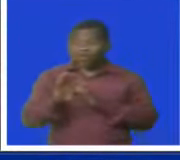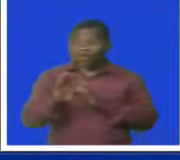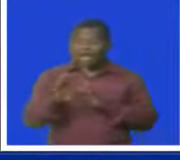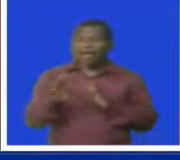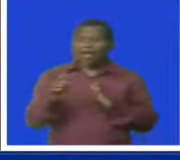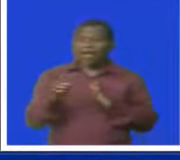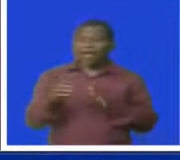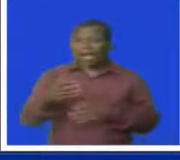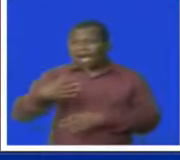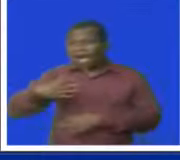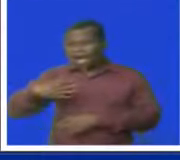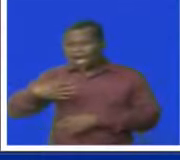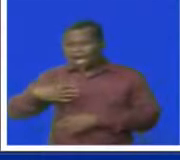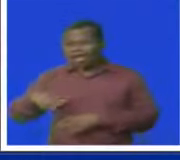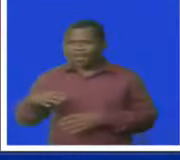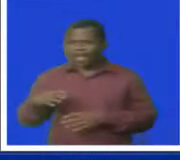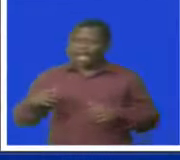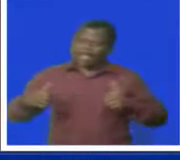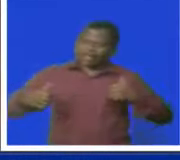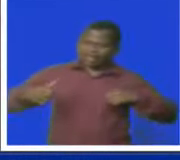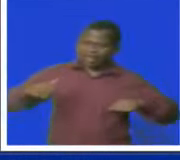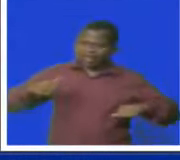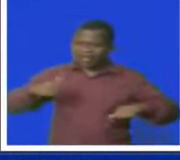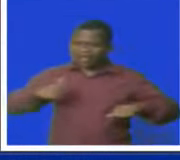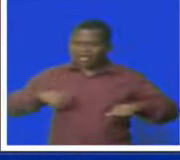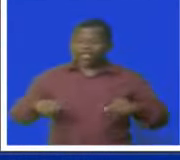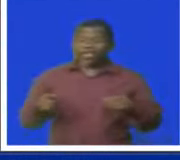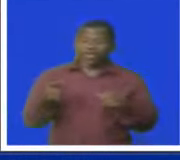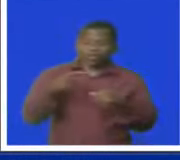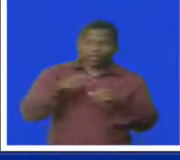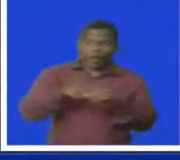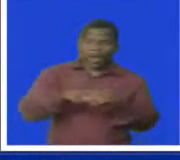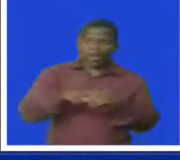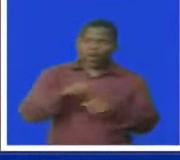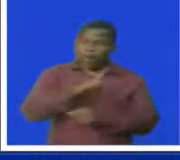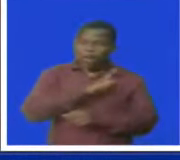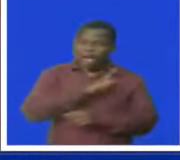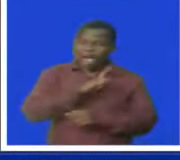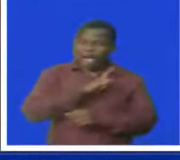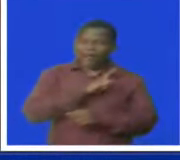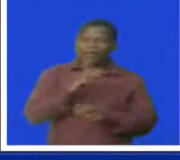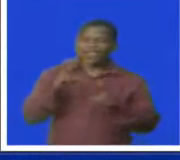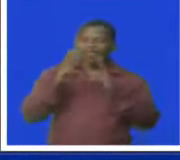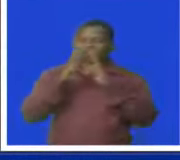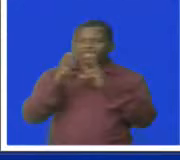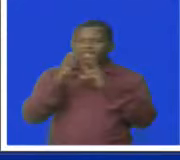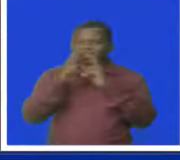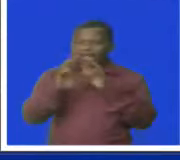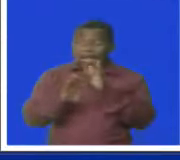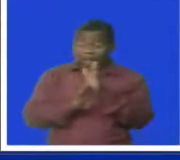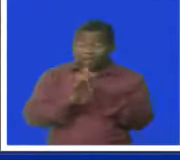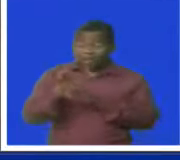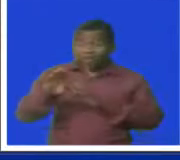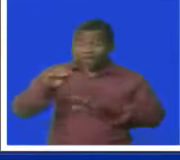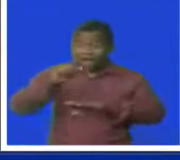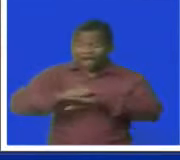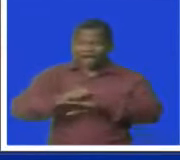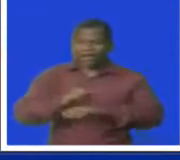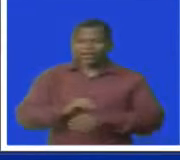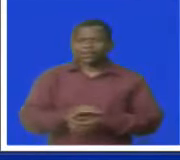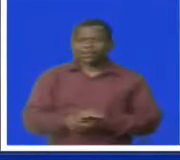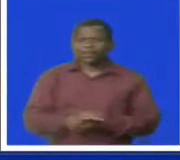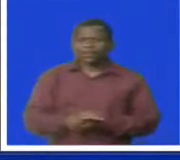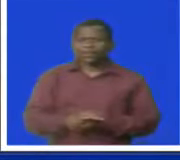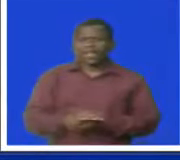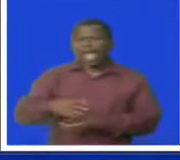kukhule tivakashi kukhule nemnotho wemadolobha. I-African Alliance ke yithi kuseta letinye ngetitolo konke lekuhlosa